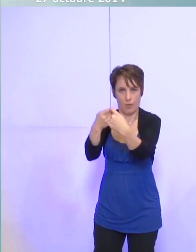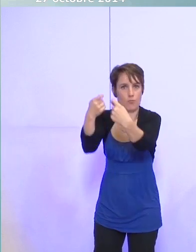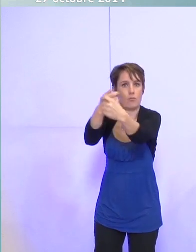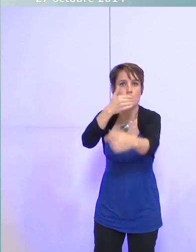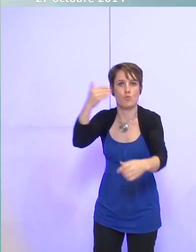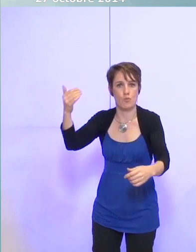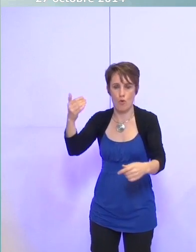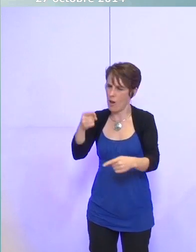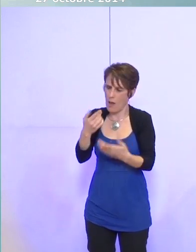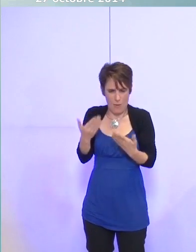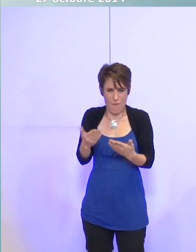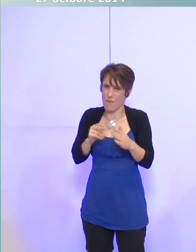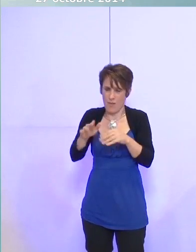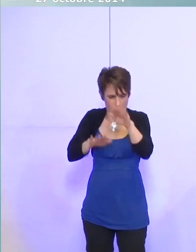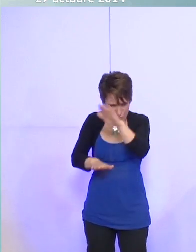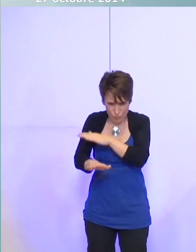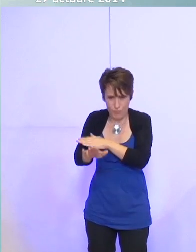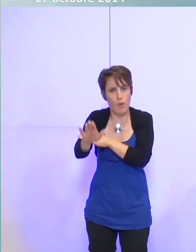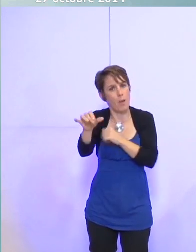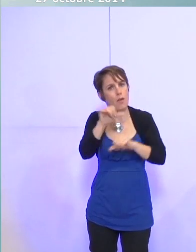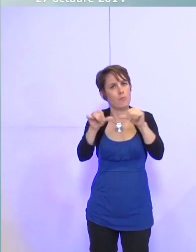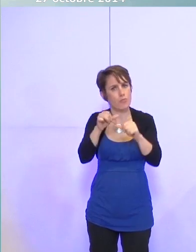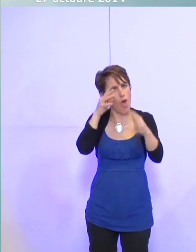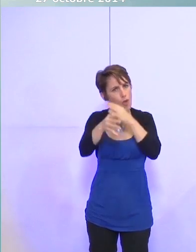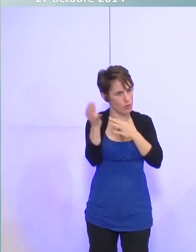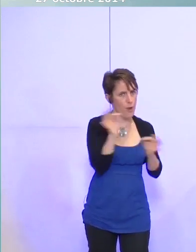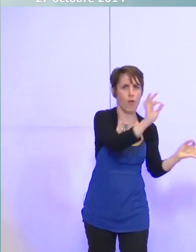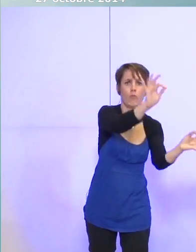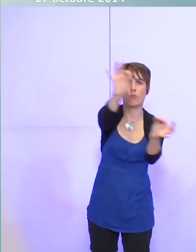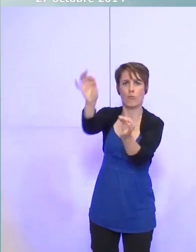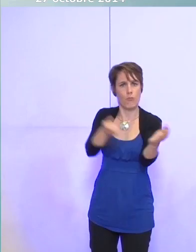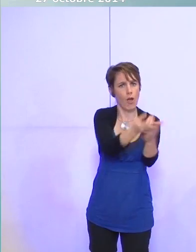le redressement est engagé dans la transparence que nous devons aux Grenoblois.